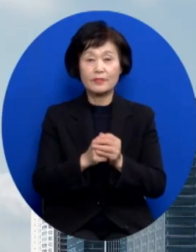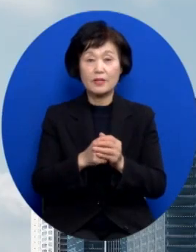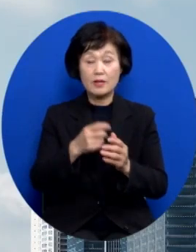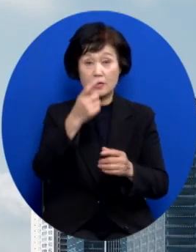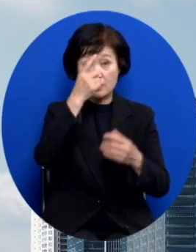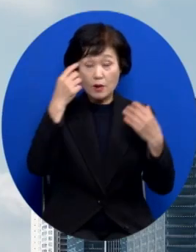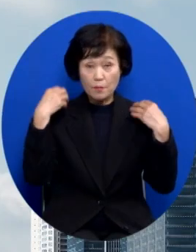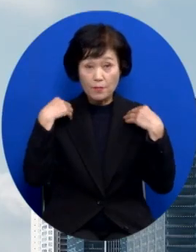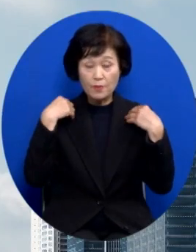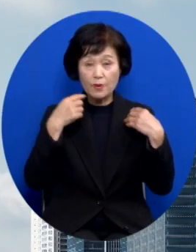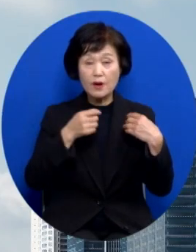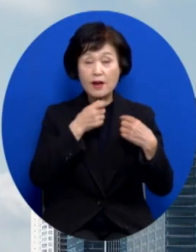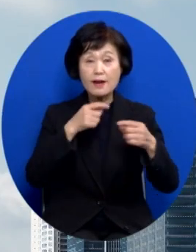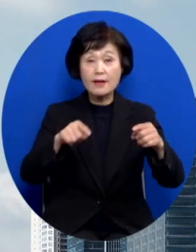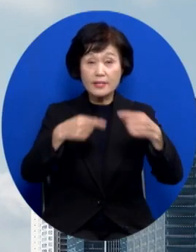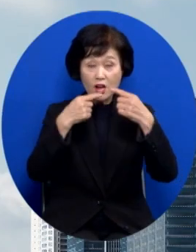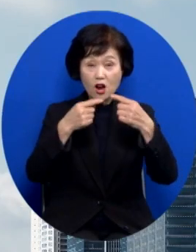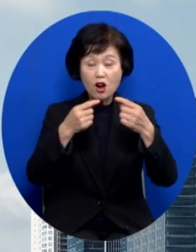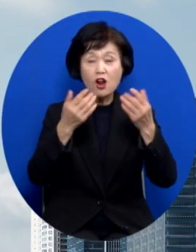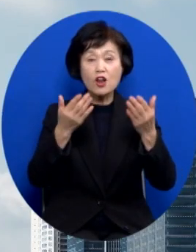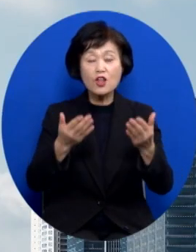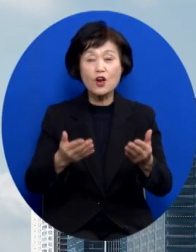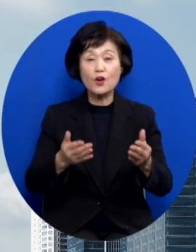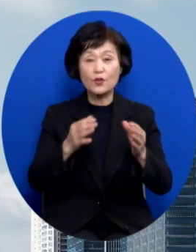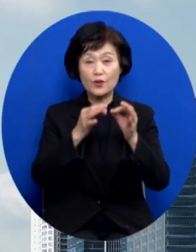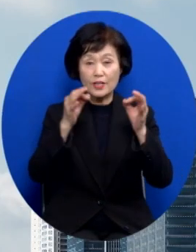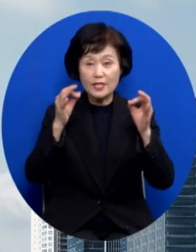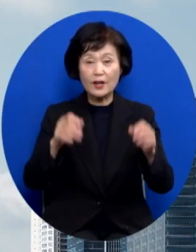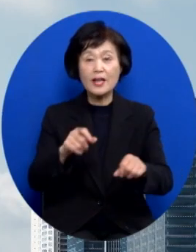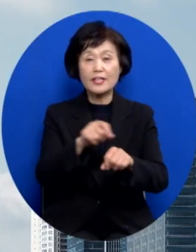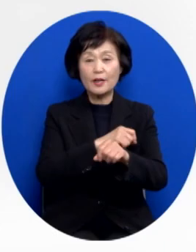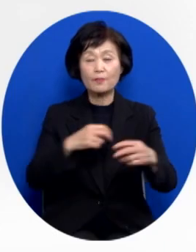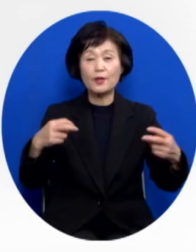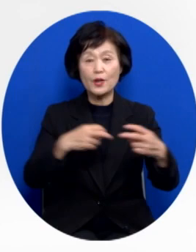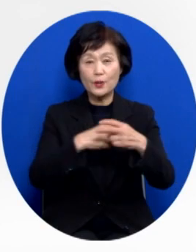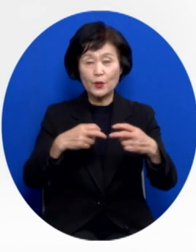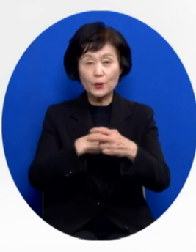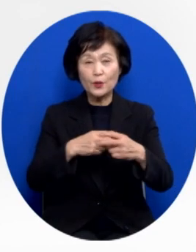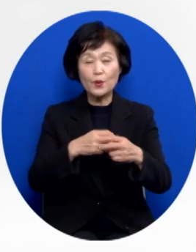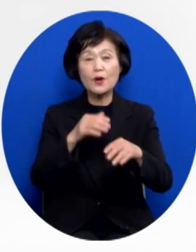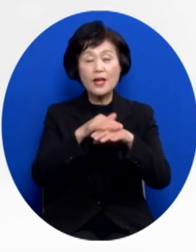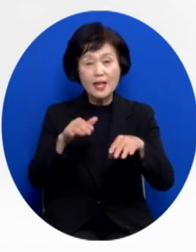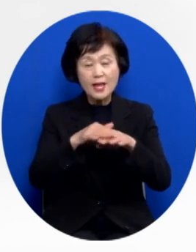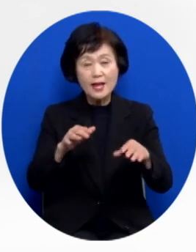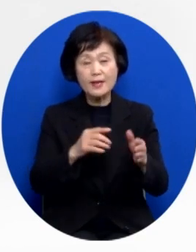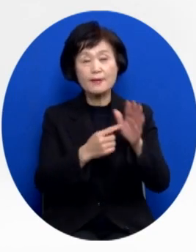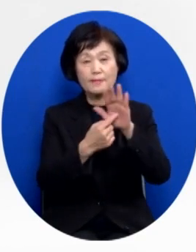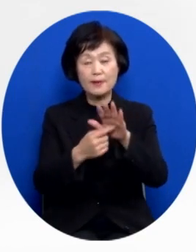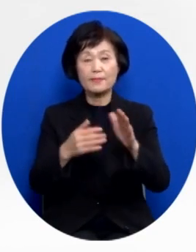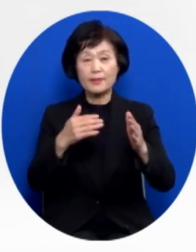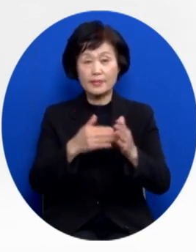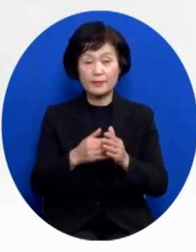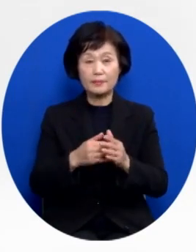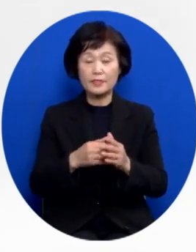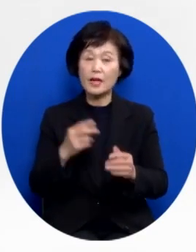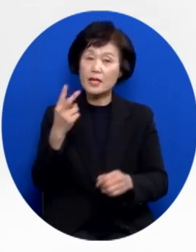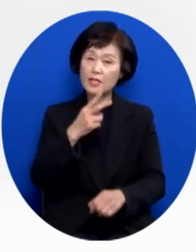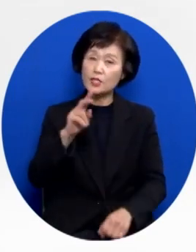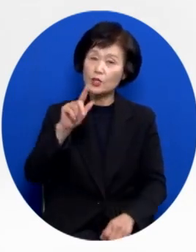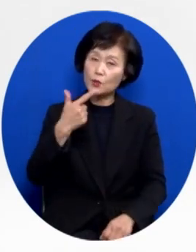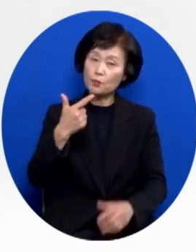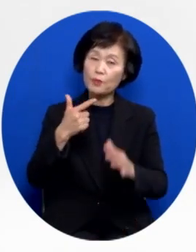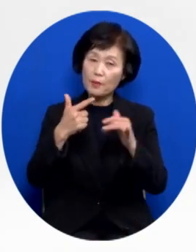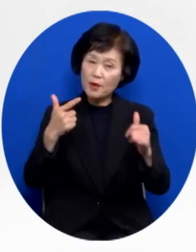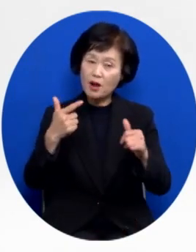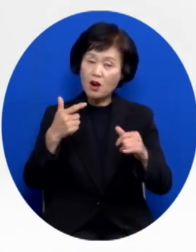정부가 설 연휴 기간 동안 특별 교통 대책을 시행합니다. 이번 설 연휴 기간 동안 약 2,600만